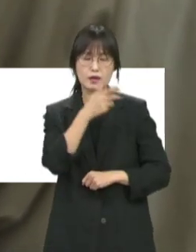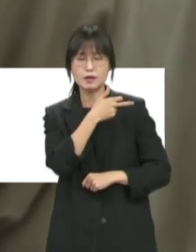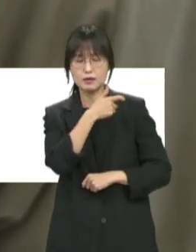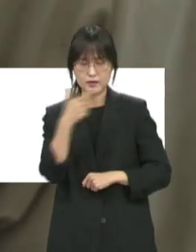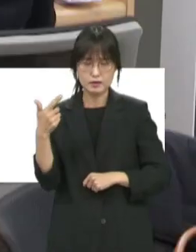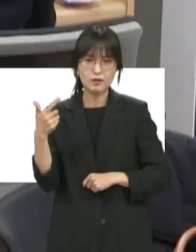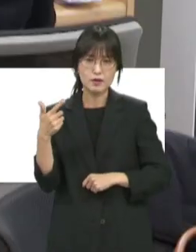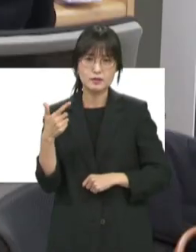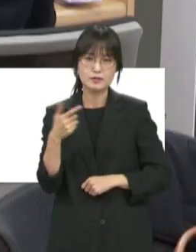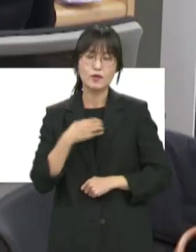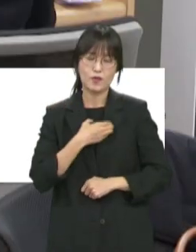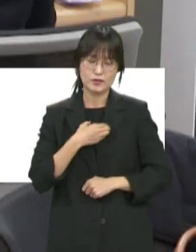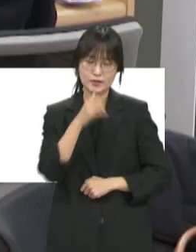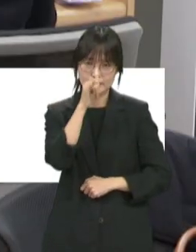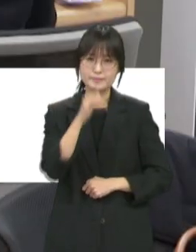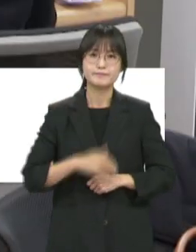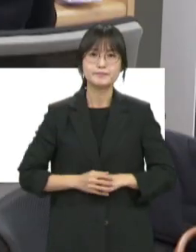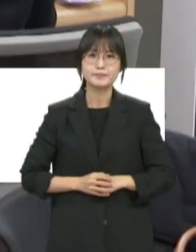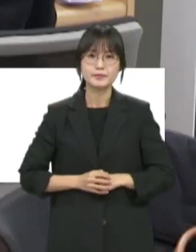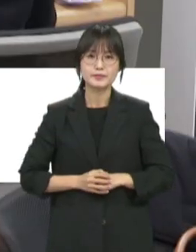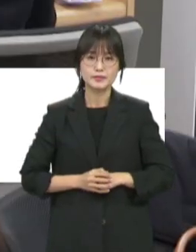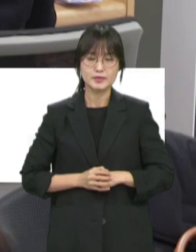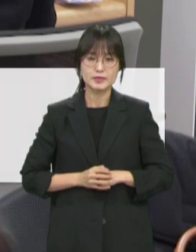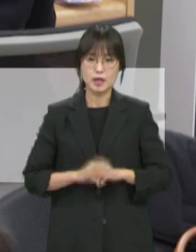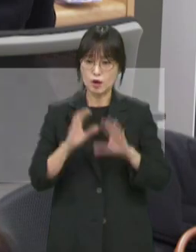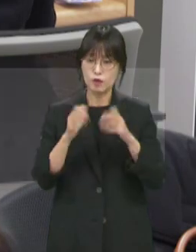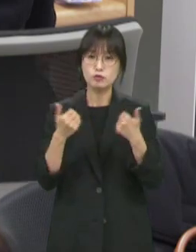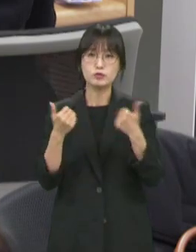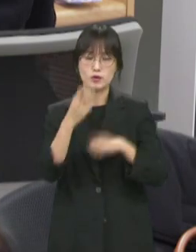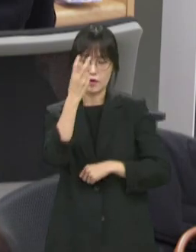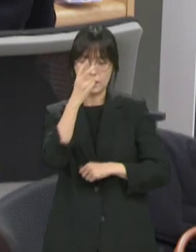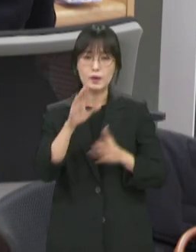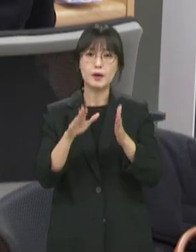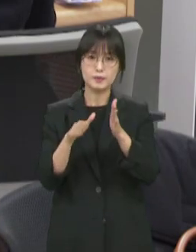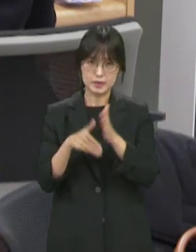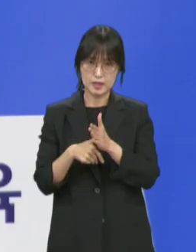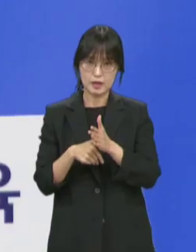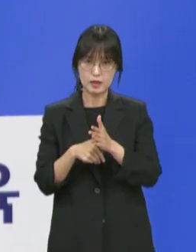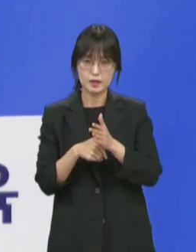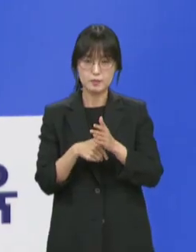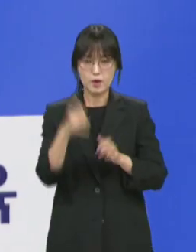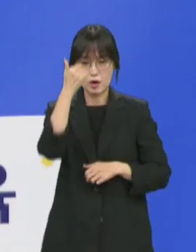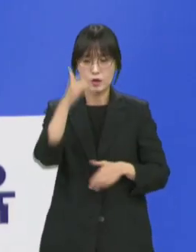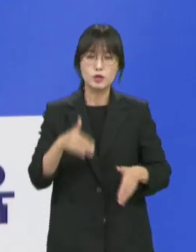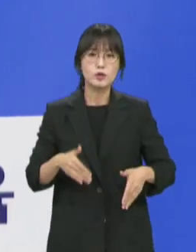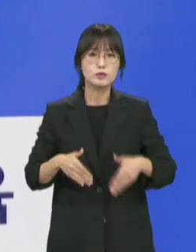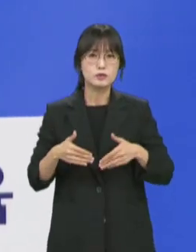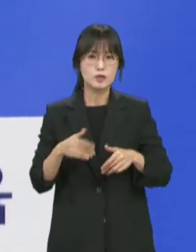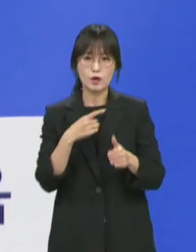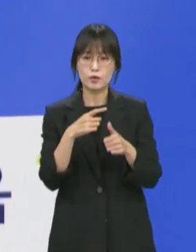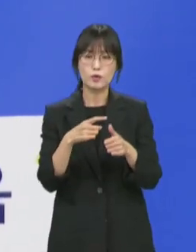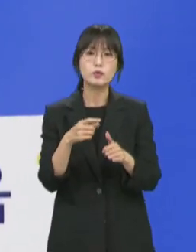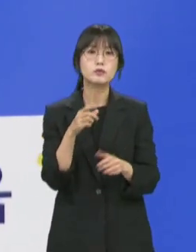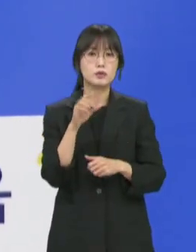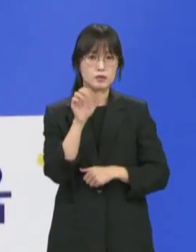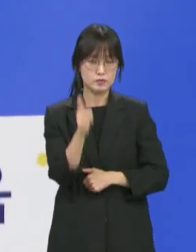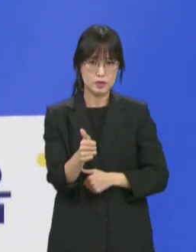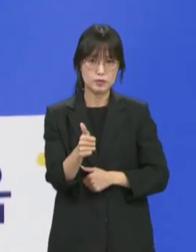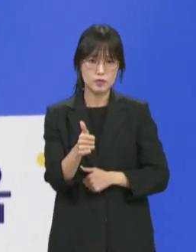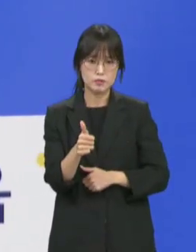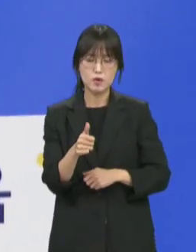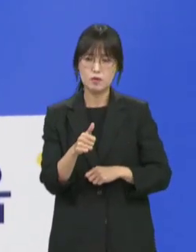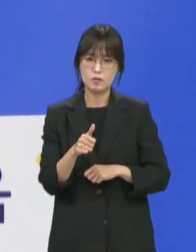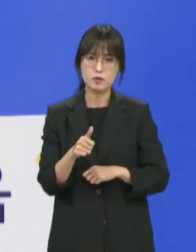우려가 제기됐습니다 지난 국정 감사 당시 대전과 세종 충남 교육감들은 AI 디지털 교과서의 급격한